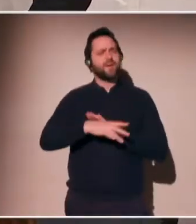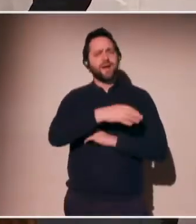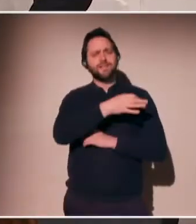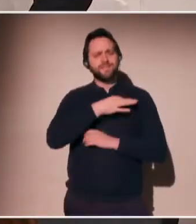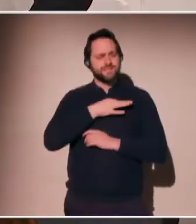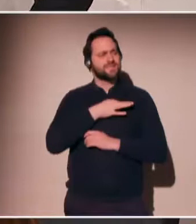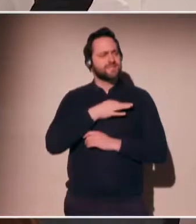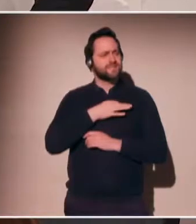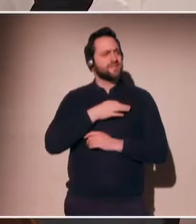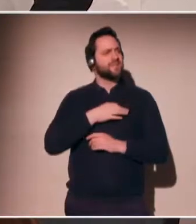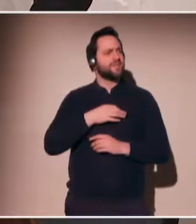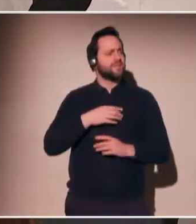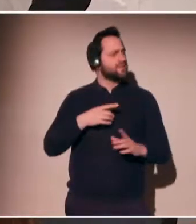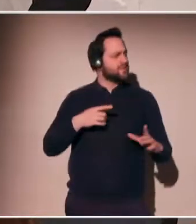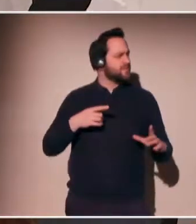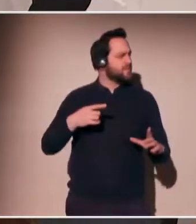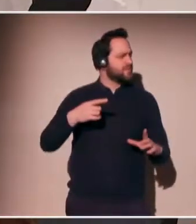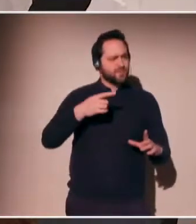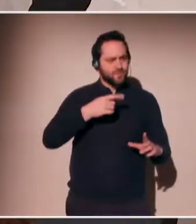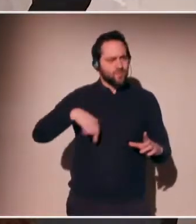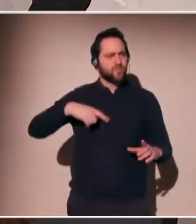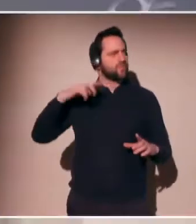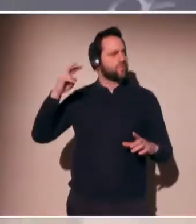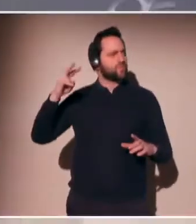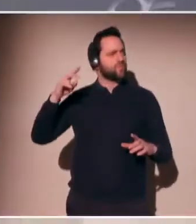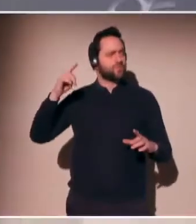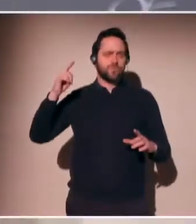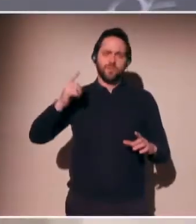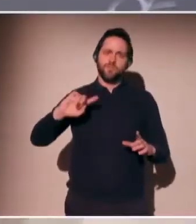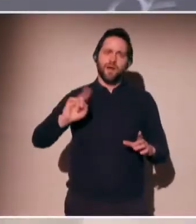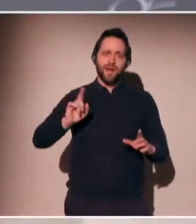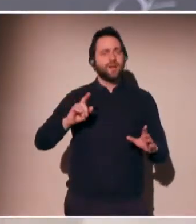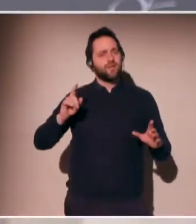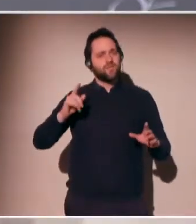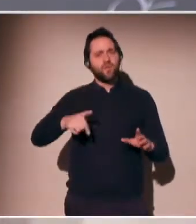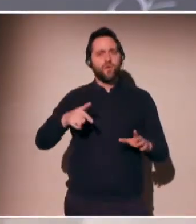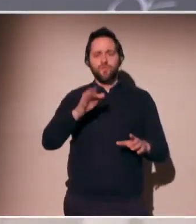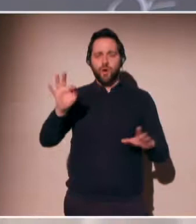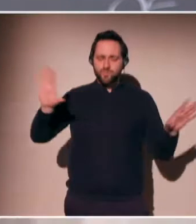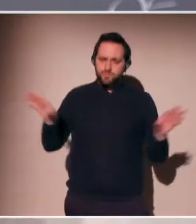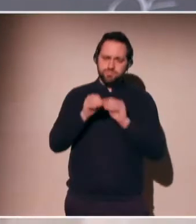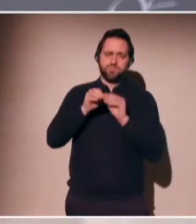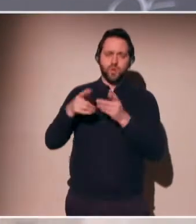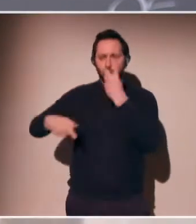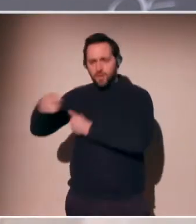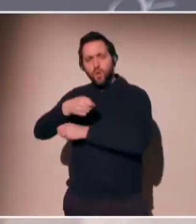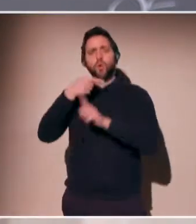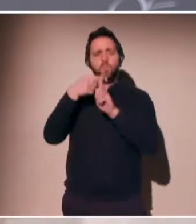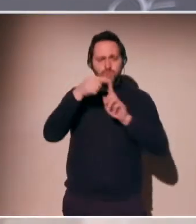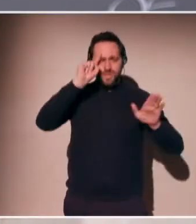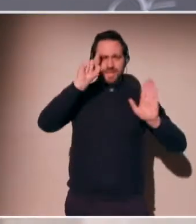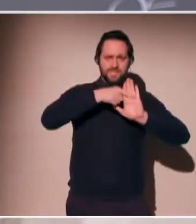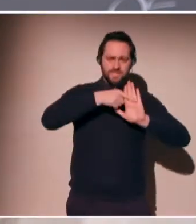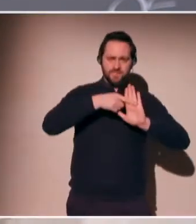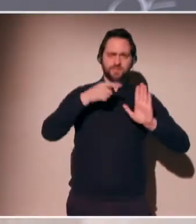être les spécialistes de l'éthique et tous les aspects commerciaux, on devrait le laisser aux autres pays. Et là, maintenant, vous nous dites qu'il